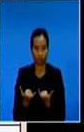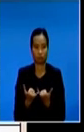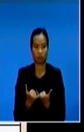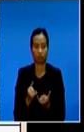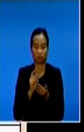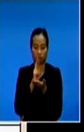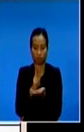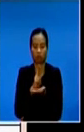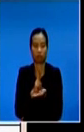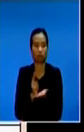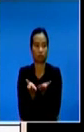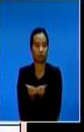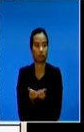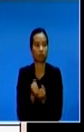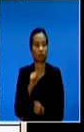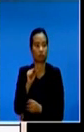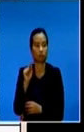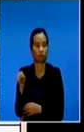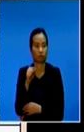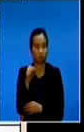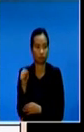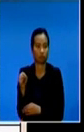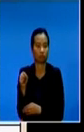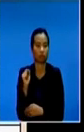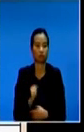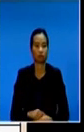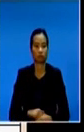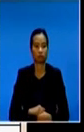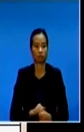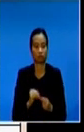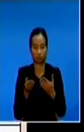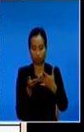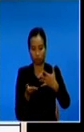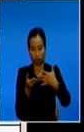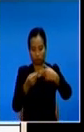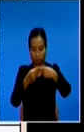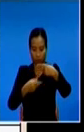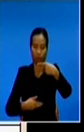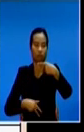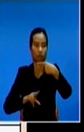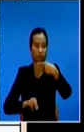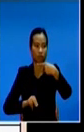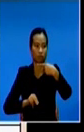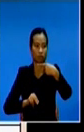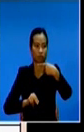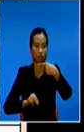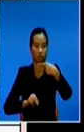ล 20% เนี่ยจากจำนวน30ลำดับที่ผมนำมาครั้งนี้เนี่ยก็จะ